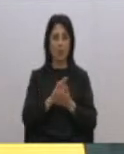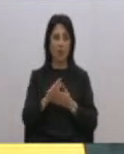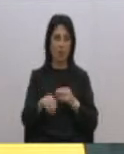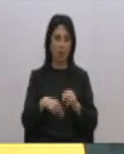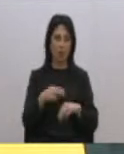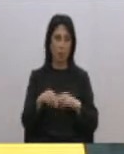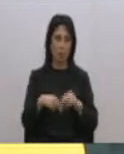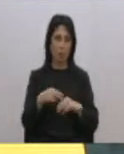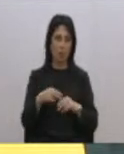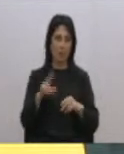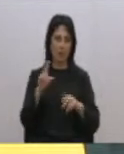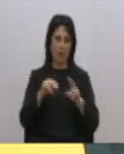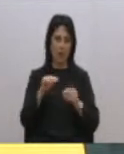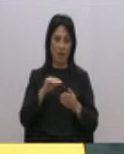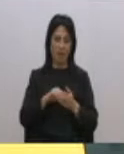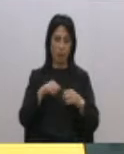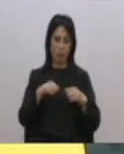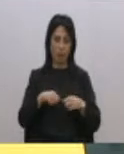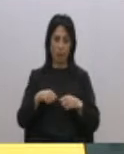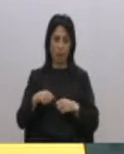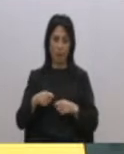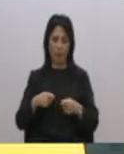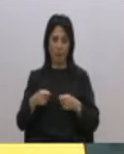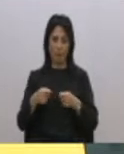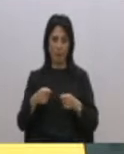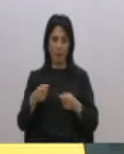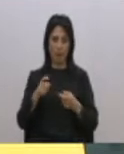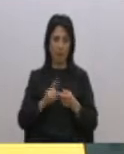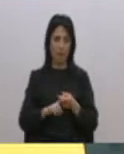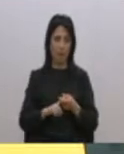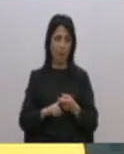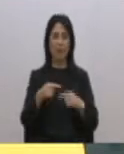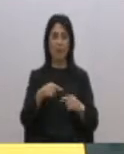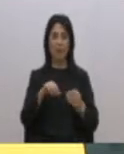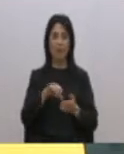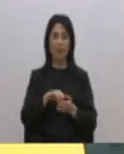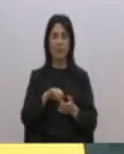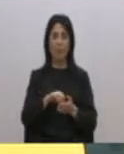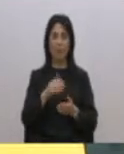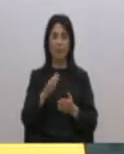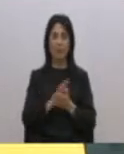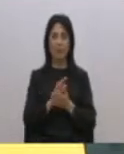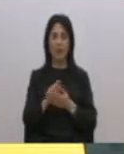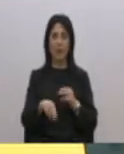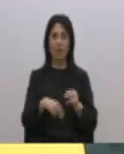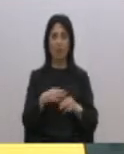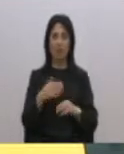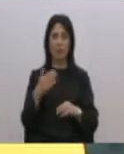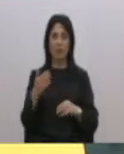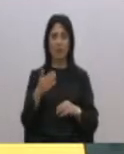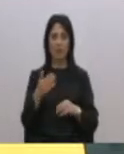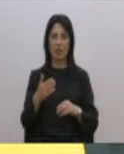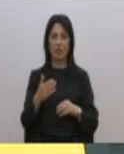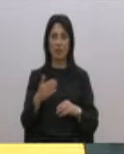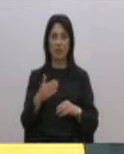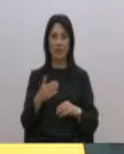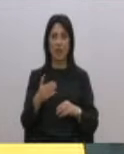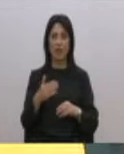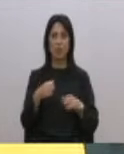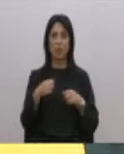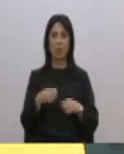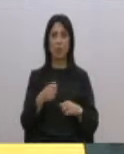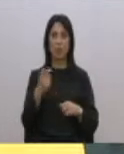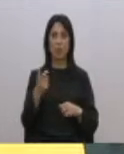ურთიერთწარმომადგენლებით გათვალისწინებულ უფლებების მართვის შესახებ, ურთიერთწარმომადგენლის ხელშეკრულების მხარის